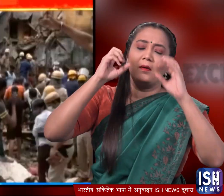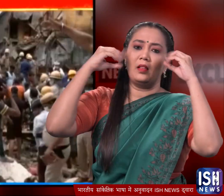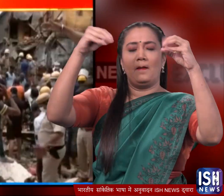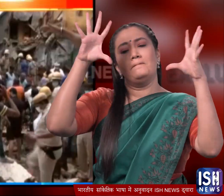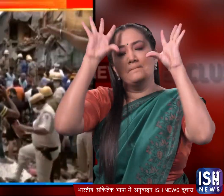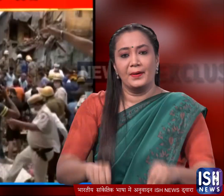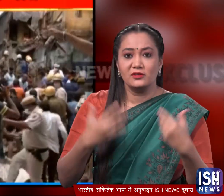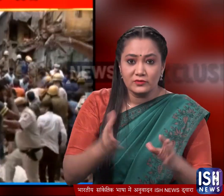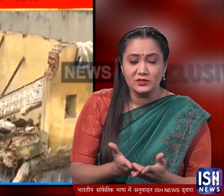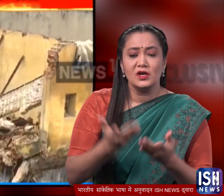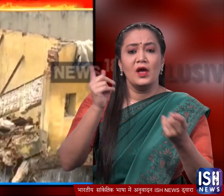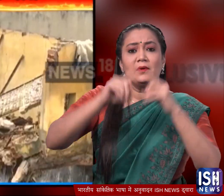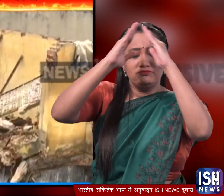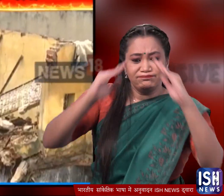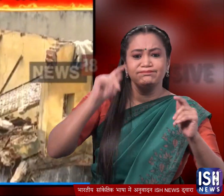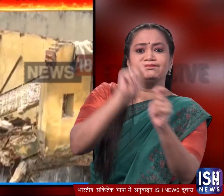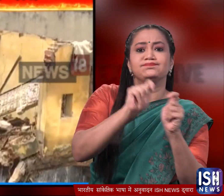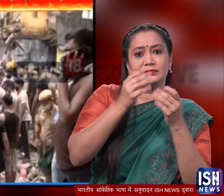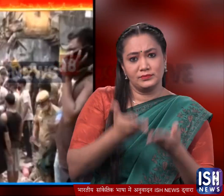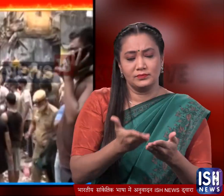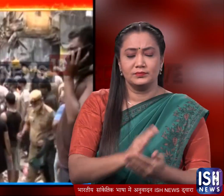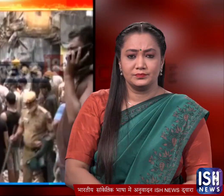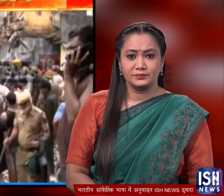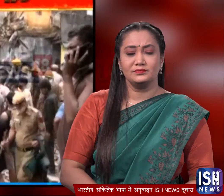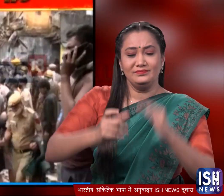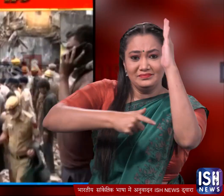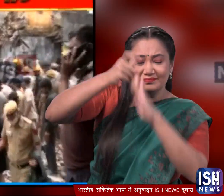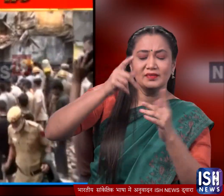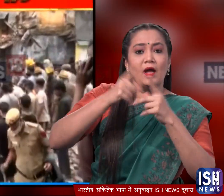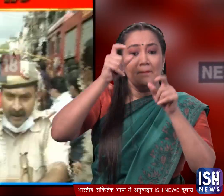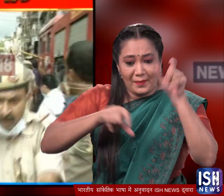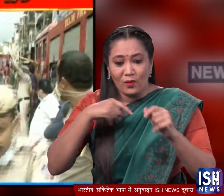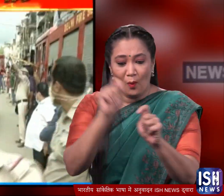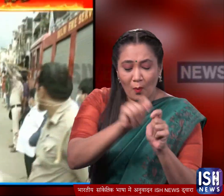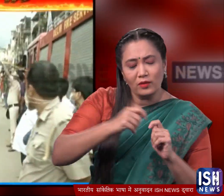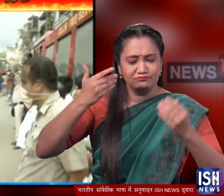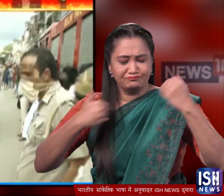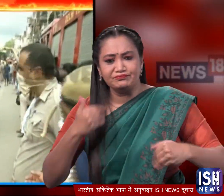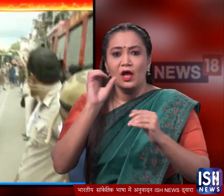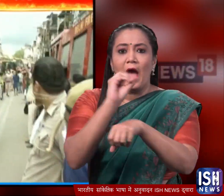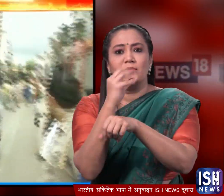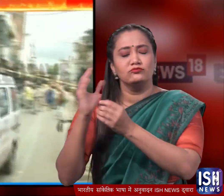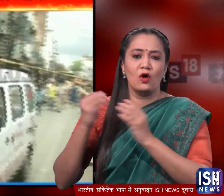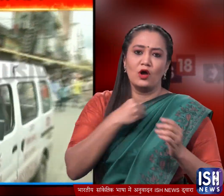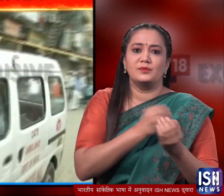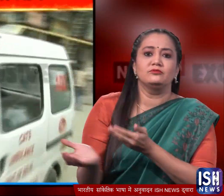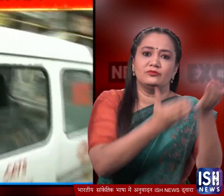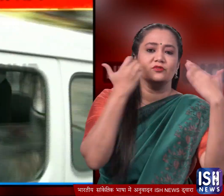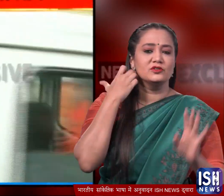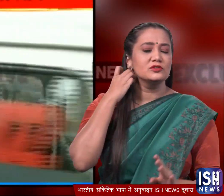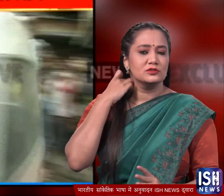गई। बताया गया कि हादसे के वक्त इमारत में मरम्मत का काम चल रहा था और इस काम में लगे मजदूर भी घायल हो गए, जिन्हें फौरन एम्बुलेंस की मदद से अस्पताल